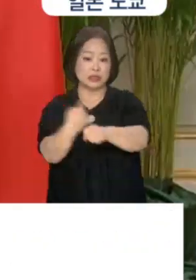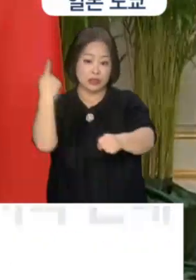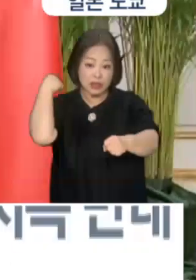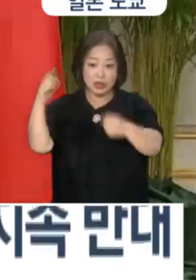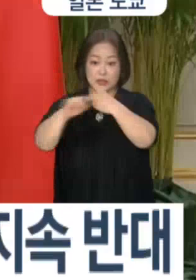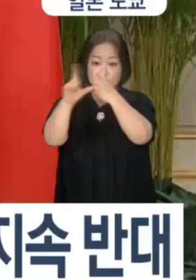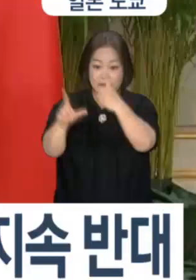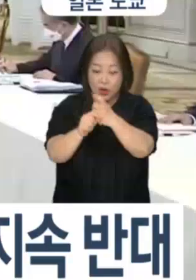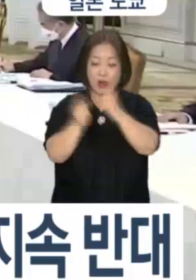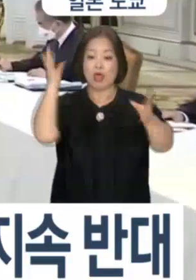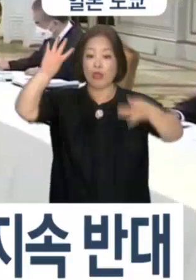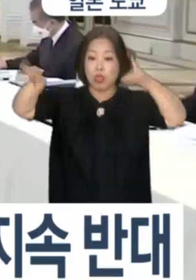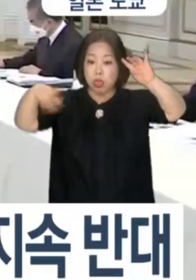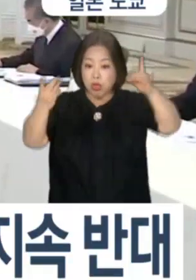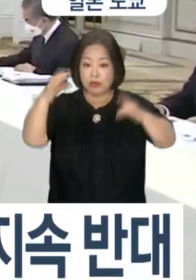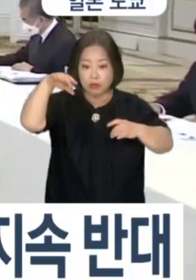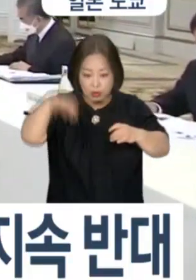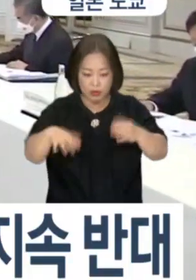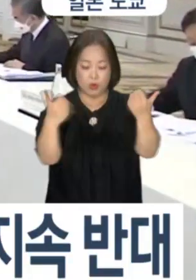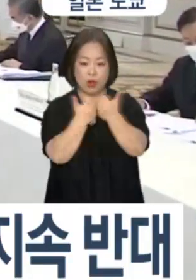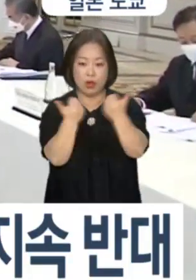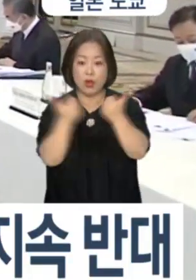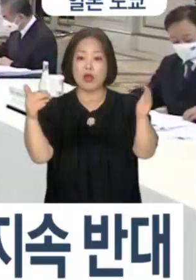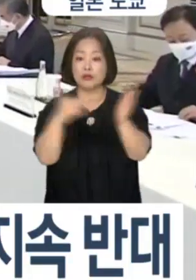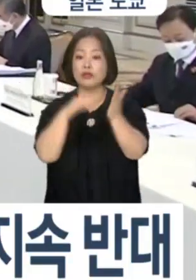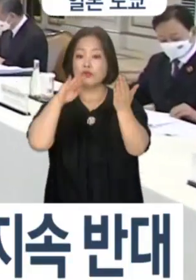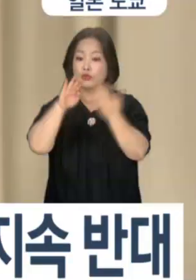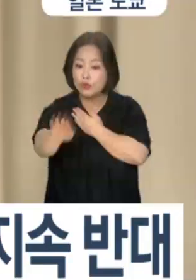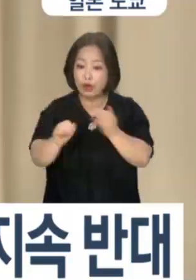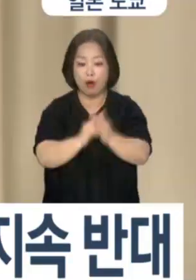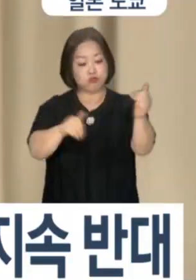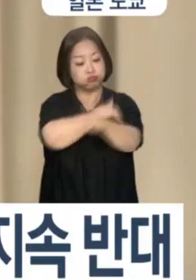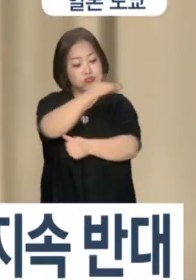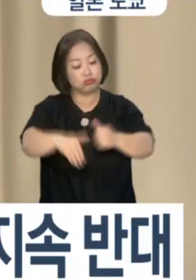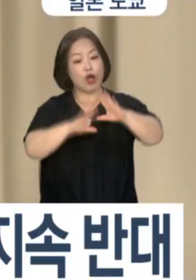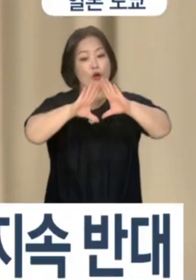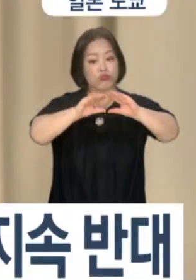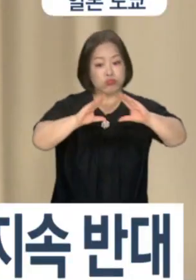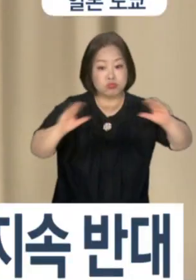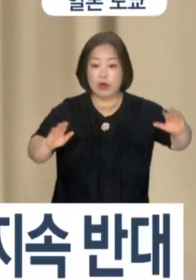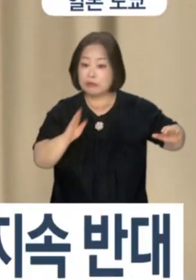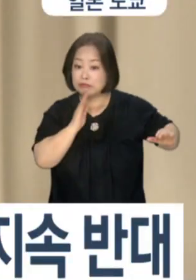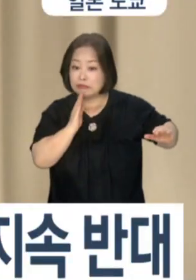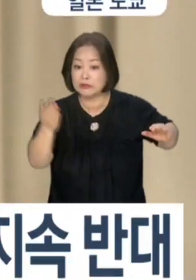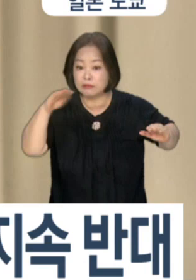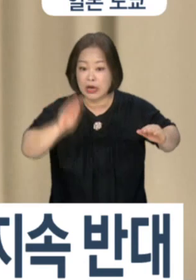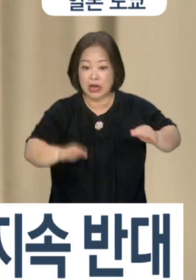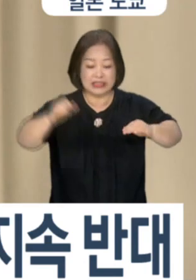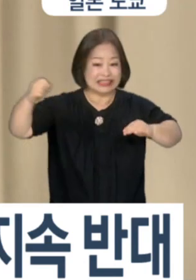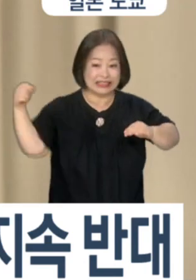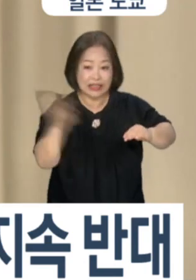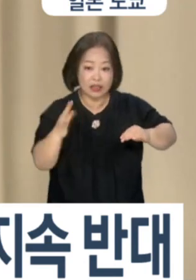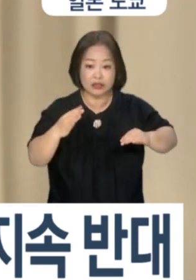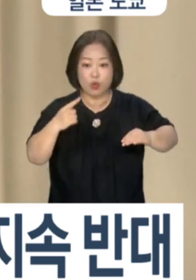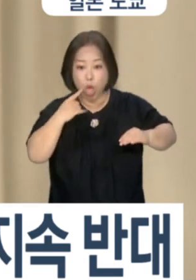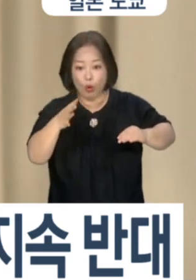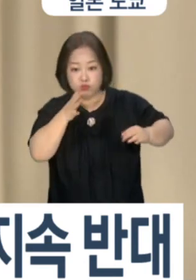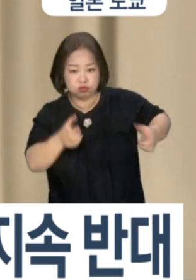11월 태국에서 정상회담을 가진 이후 대화 분위기가 조성됐던 두 나라 관계는